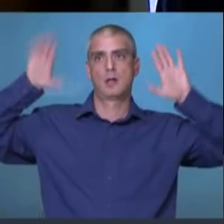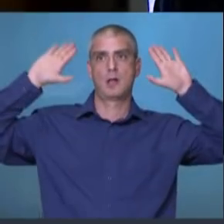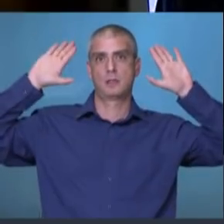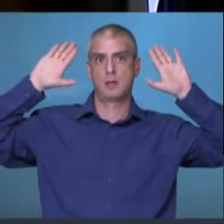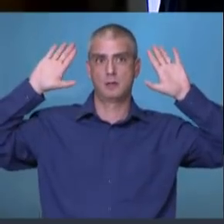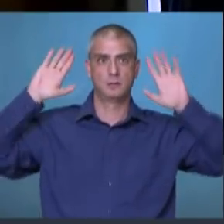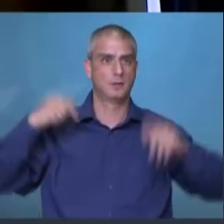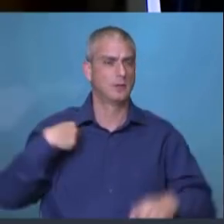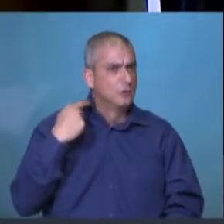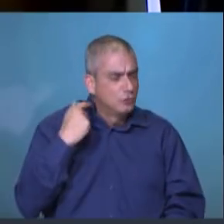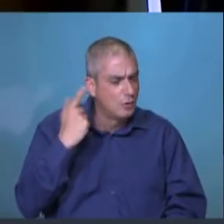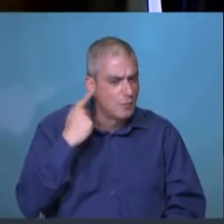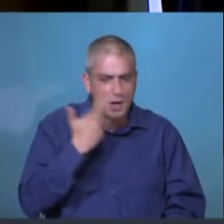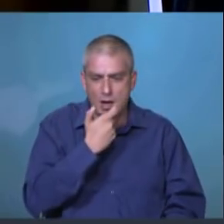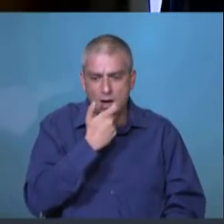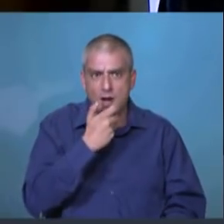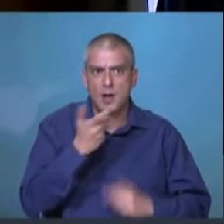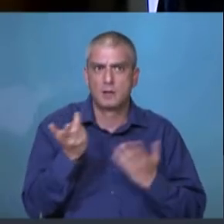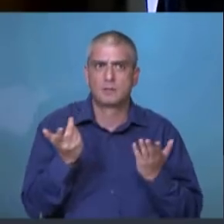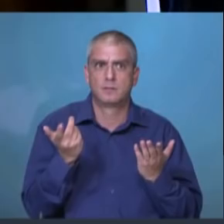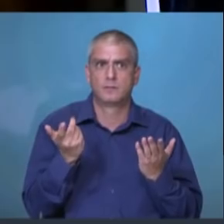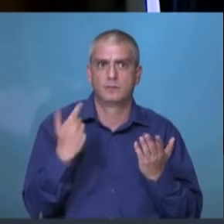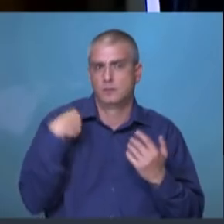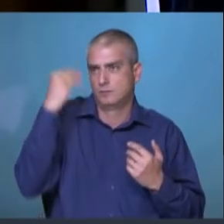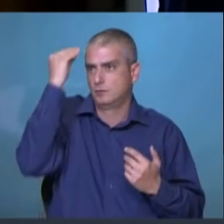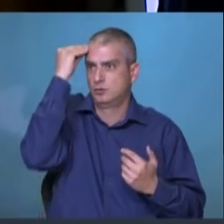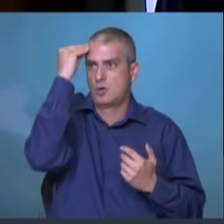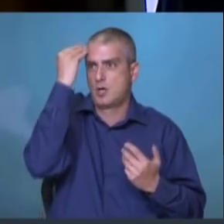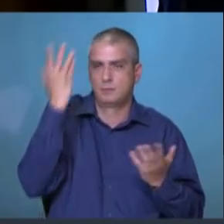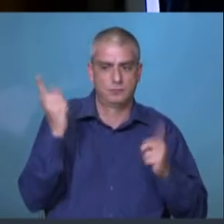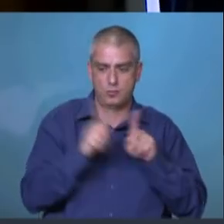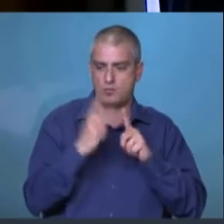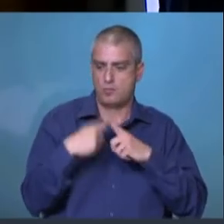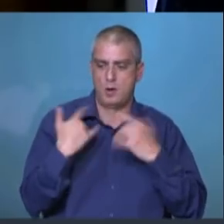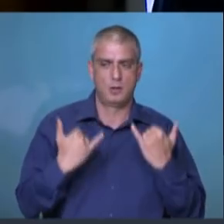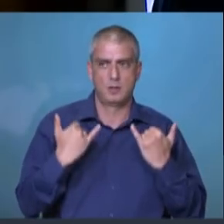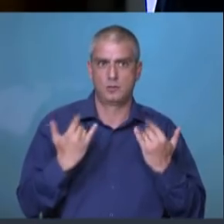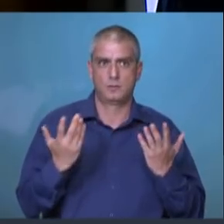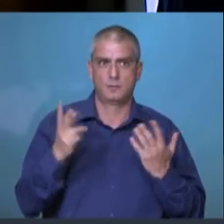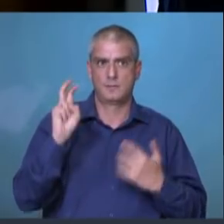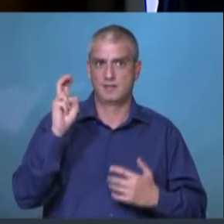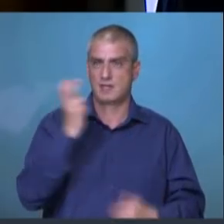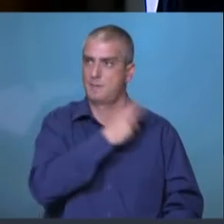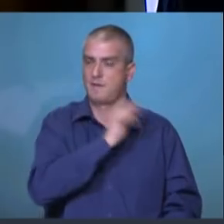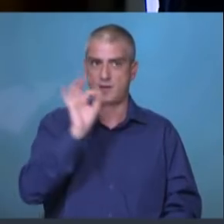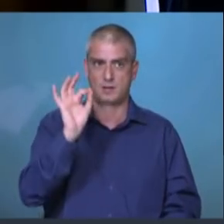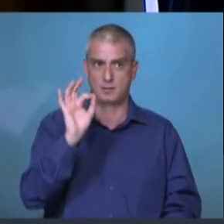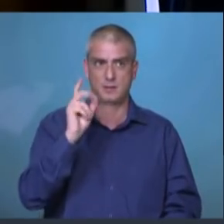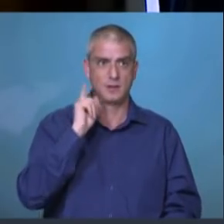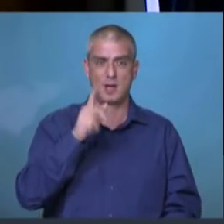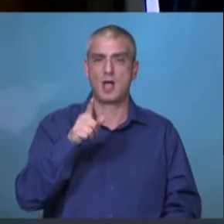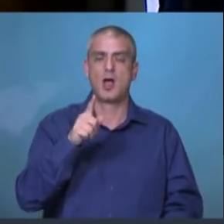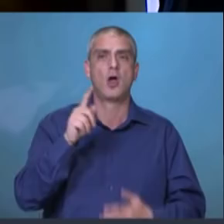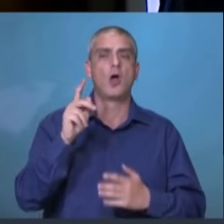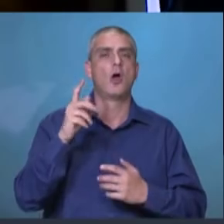אני מאזין לרשת החטיבתית שלו, ואני זוכר כמו עד היום את עירה המגד, שנקרא ברשת